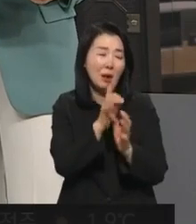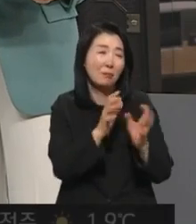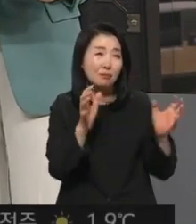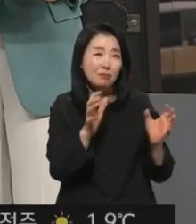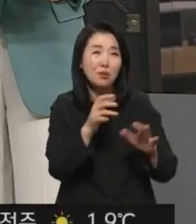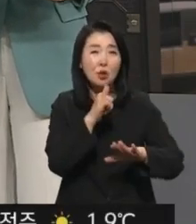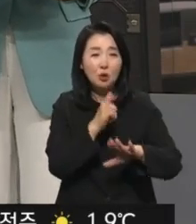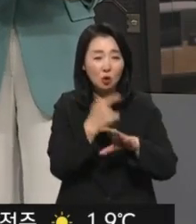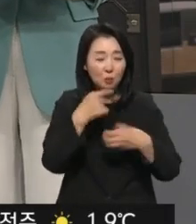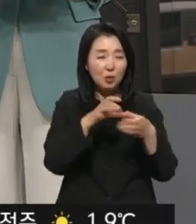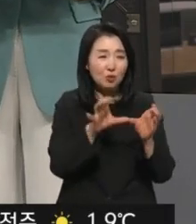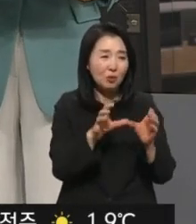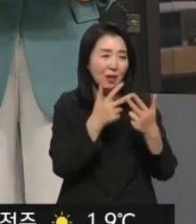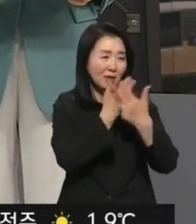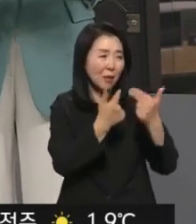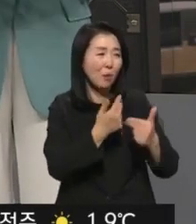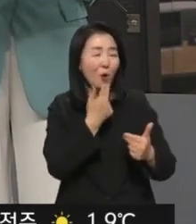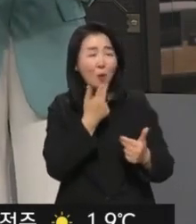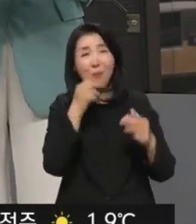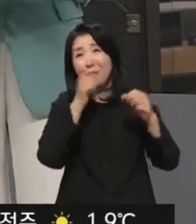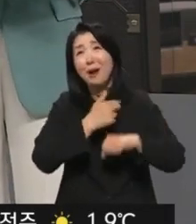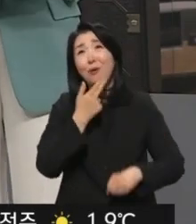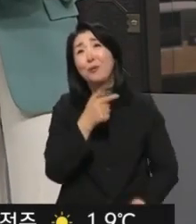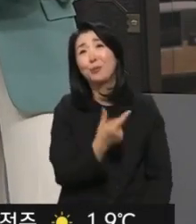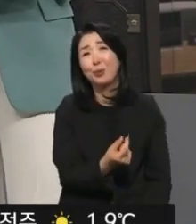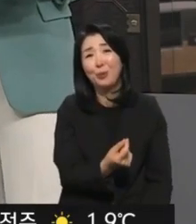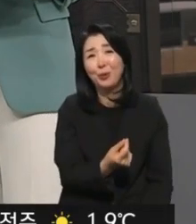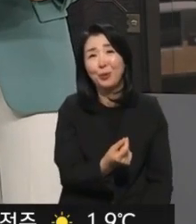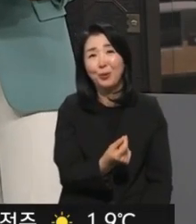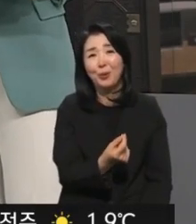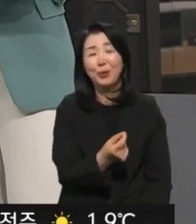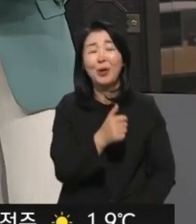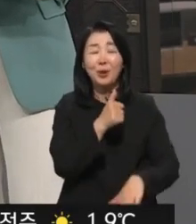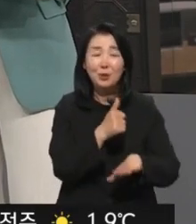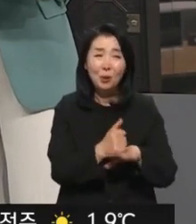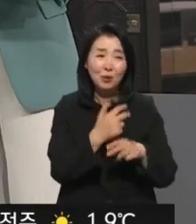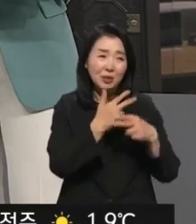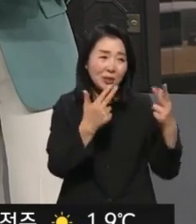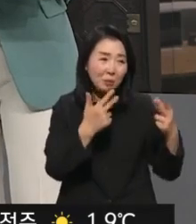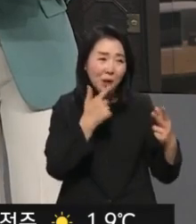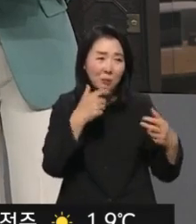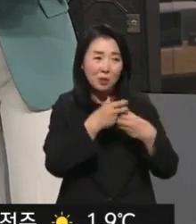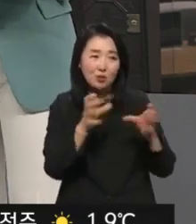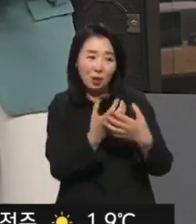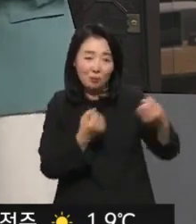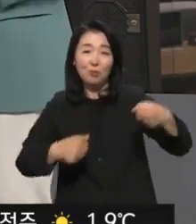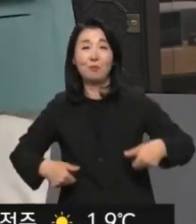없어도 민주당 안 망한다라면서 이 대표와 민주당을 분리하는 전략을 펴고 있습니다.